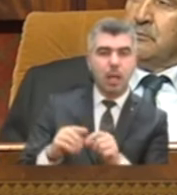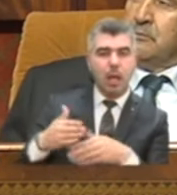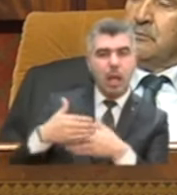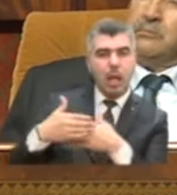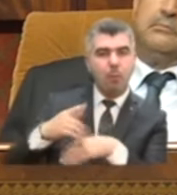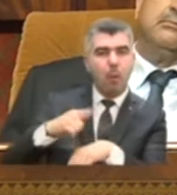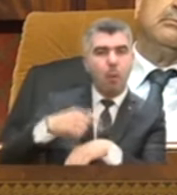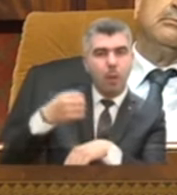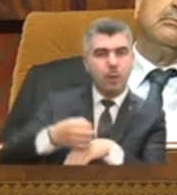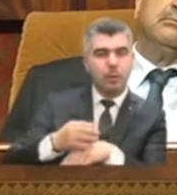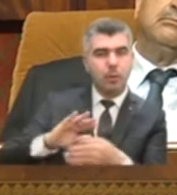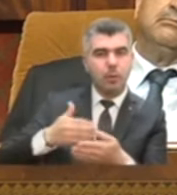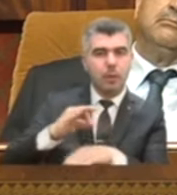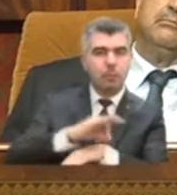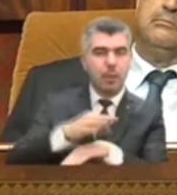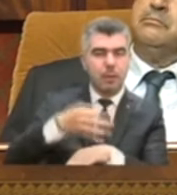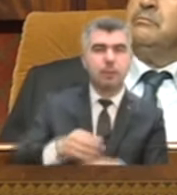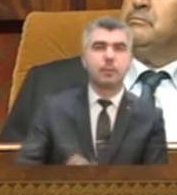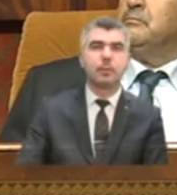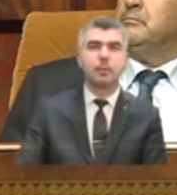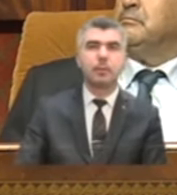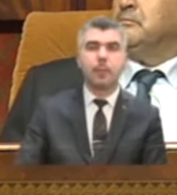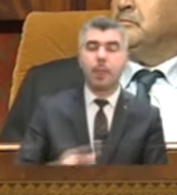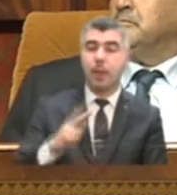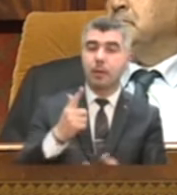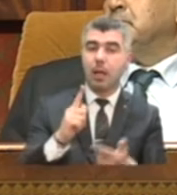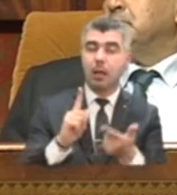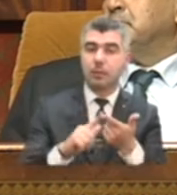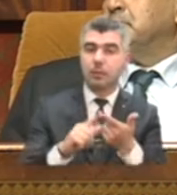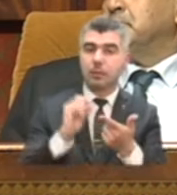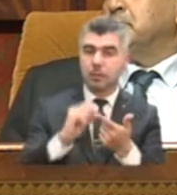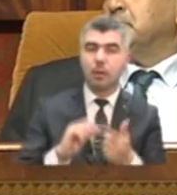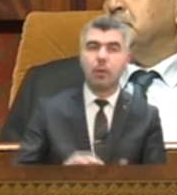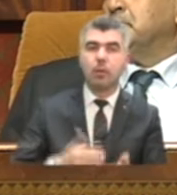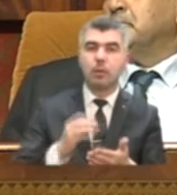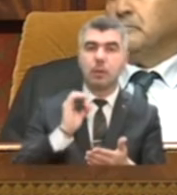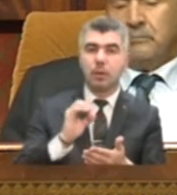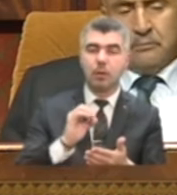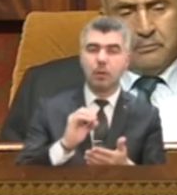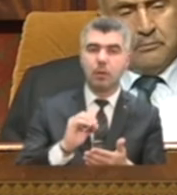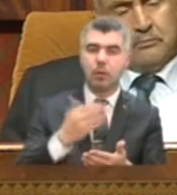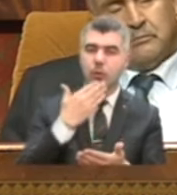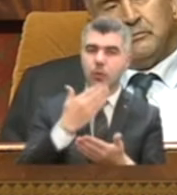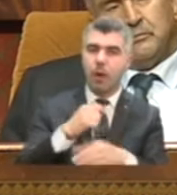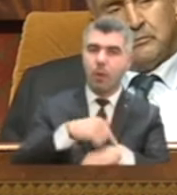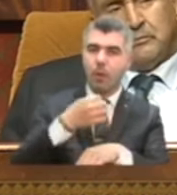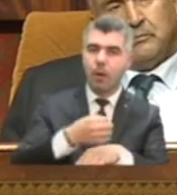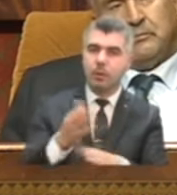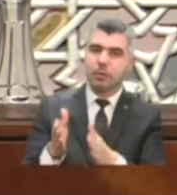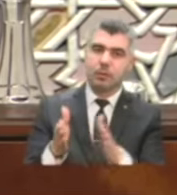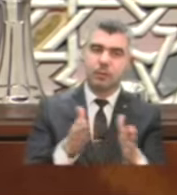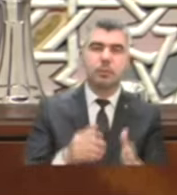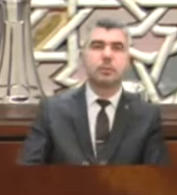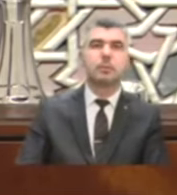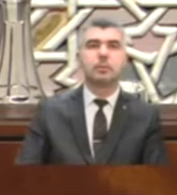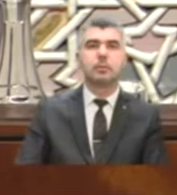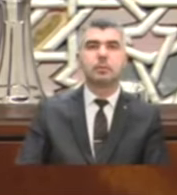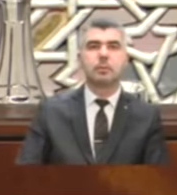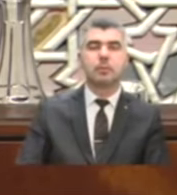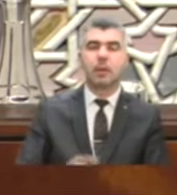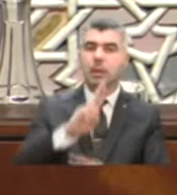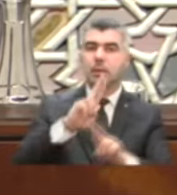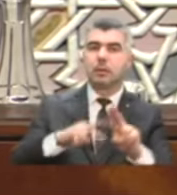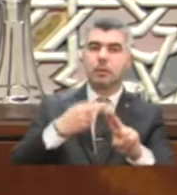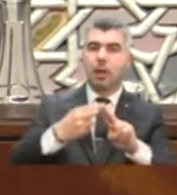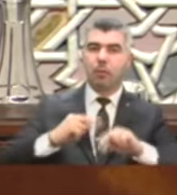إبداء الرأي من طرف المكتب. ثالثا، تحديد المجال الجوي للمطارات مع. شكرا سيد نائب محترم. شكرا سيد مربط. تعقيب